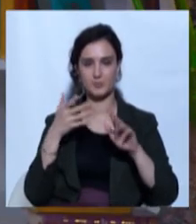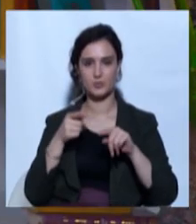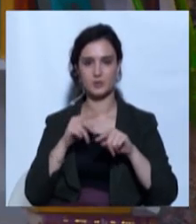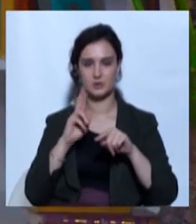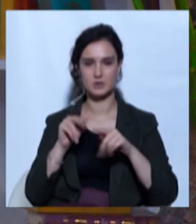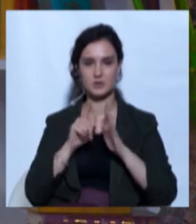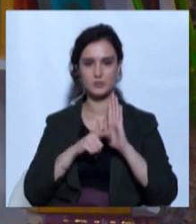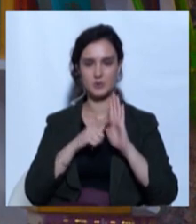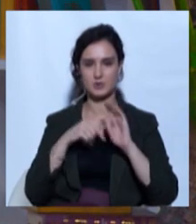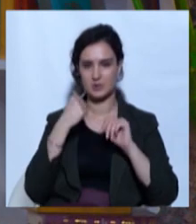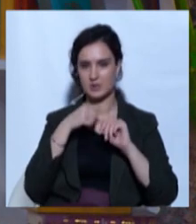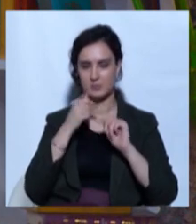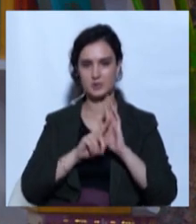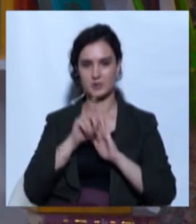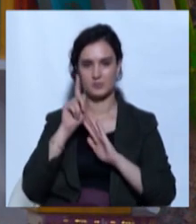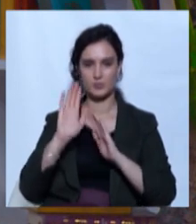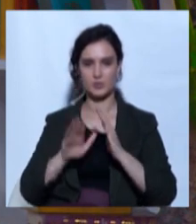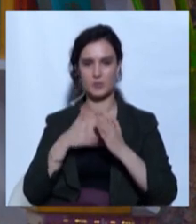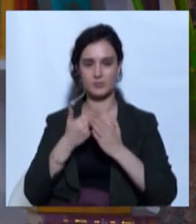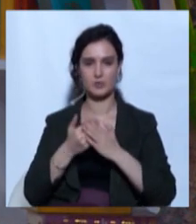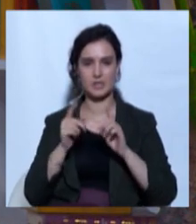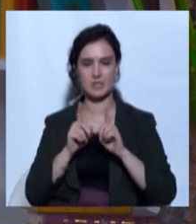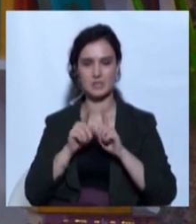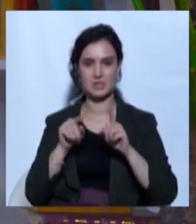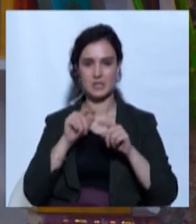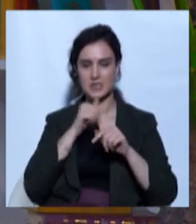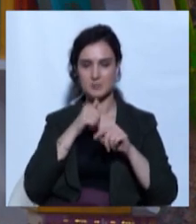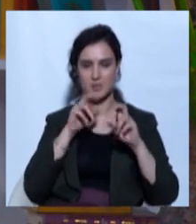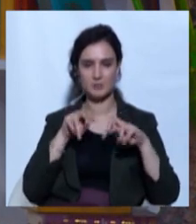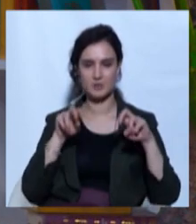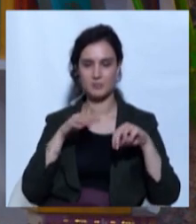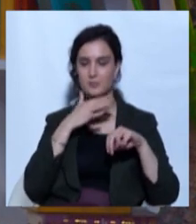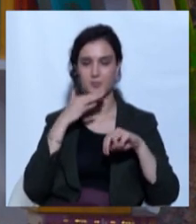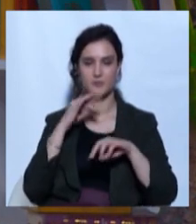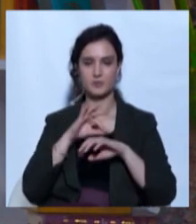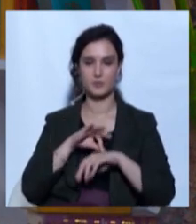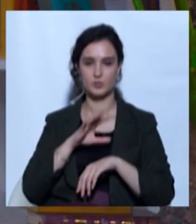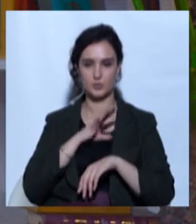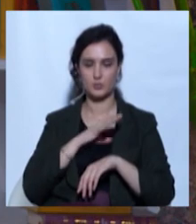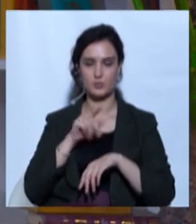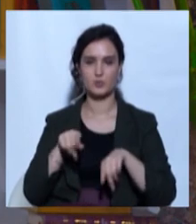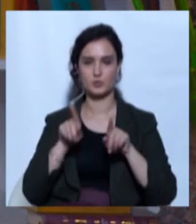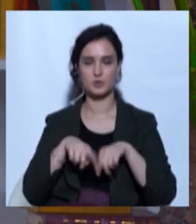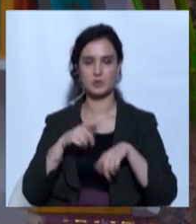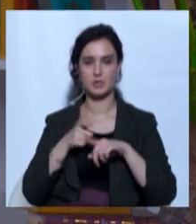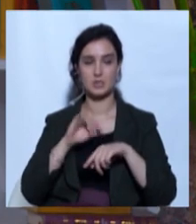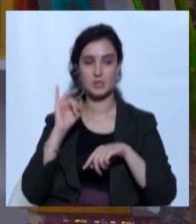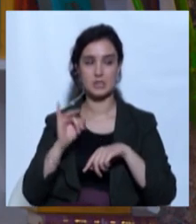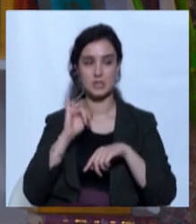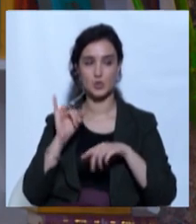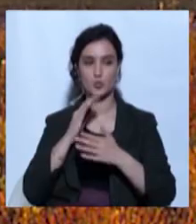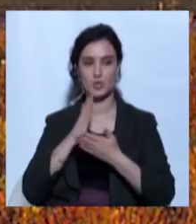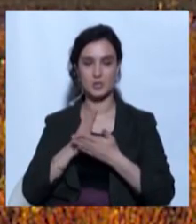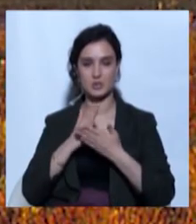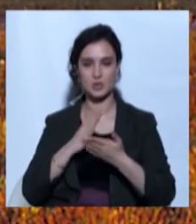და 70-იანი წლებიდან მოყოლებული ასეთი ექსპერიმენტები ძალიან ბევრი იყო. მათ შორის ძალიან საინტერესო